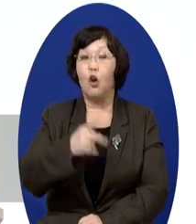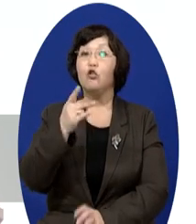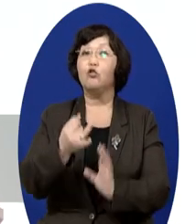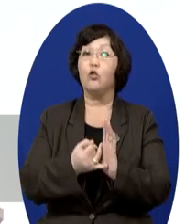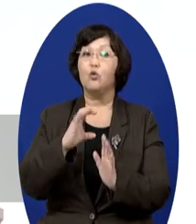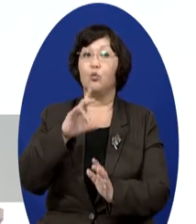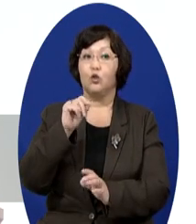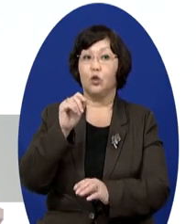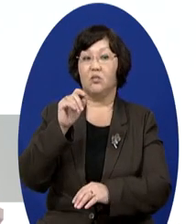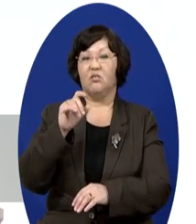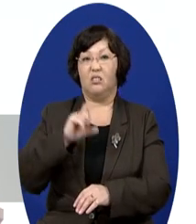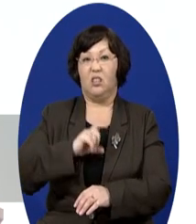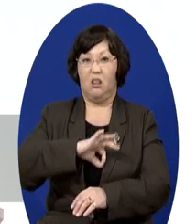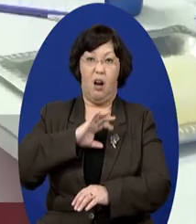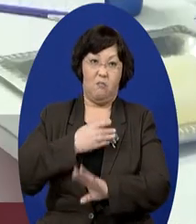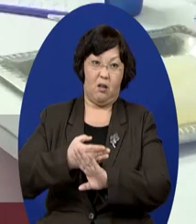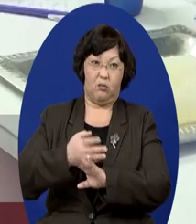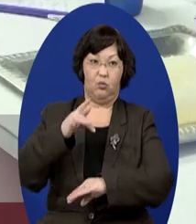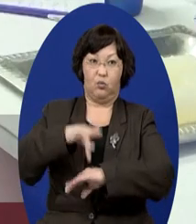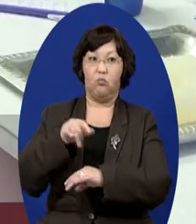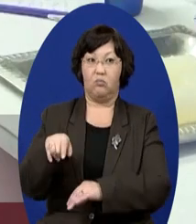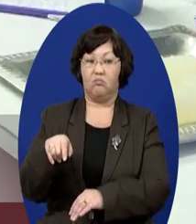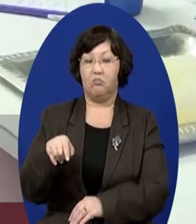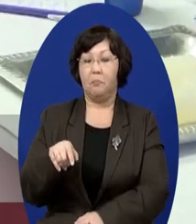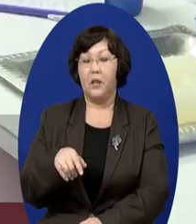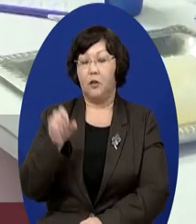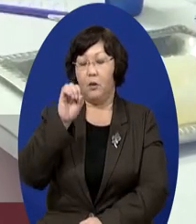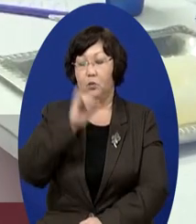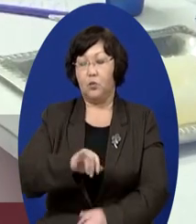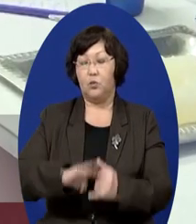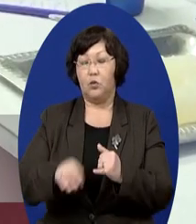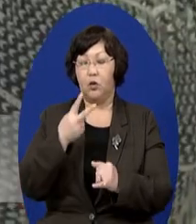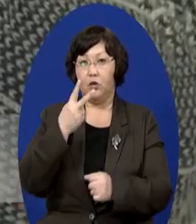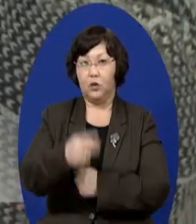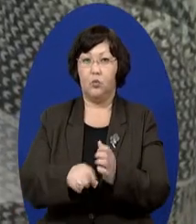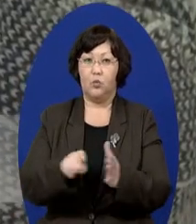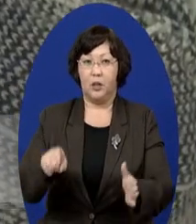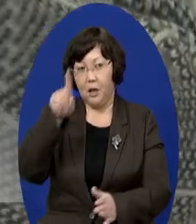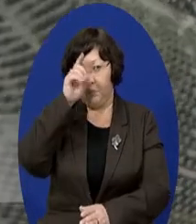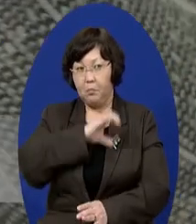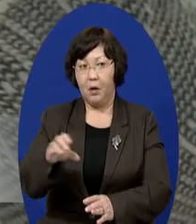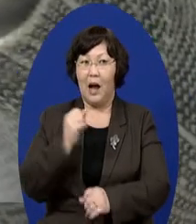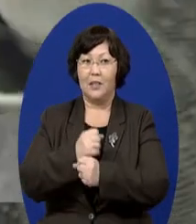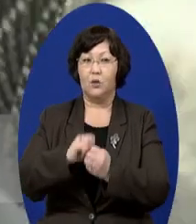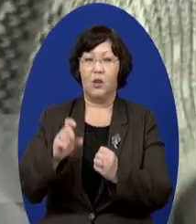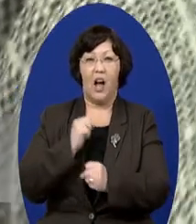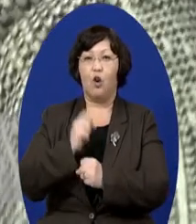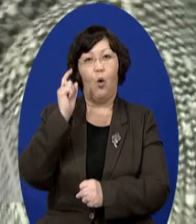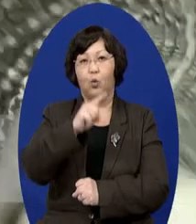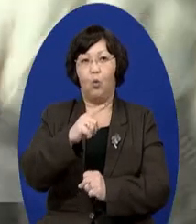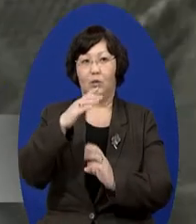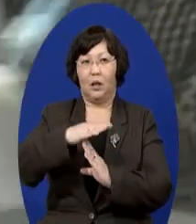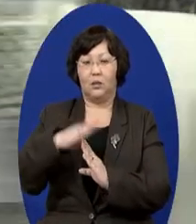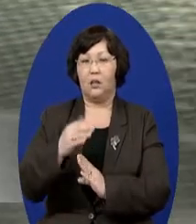Женевт төвтэй байгууллага юм. Мөн Европын орнуудад сүүлийн 2 жилд эмнэлгийн байгууллагын ажилтнууд ажлаа таслах явдал гарах болсон тухай олон